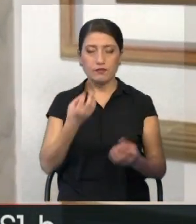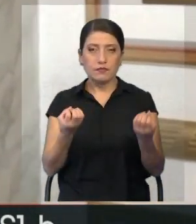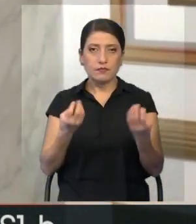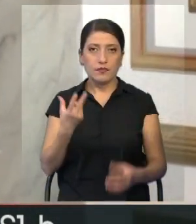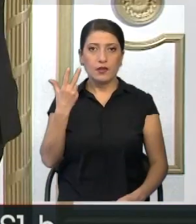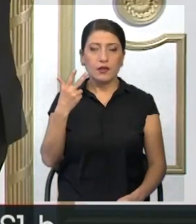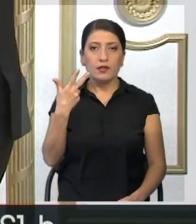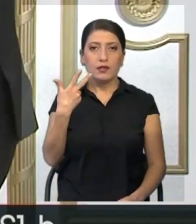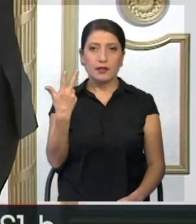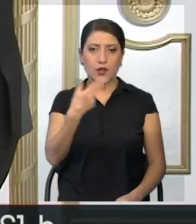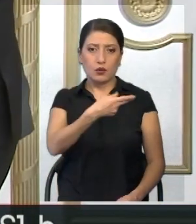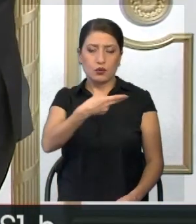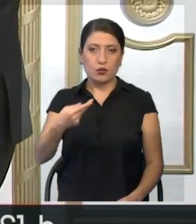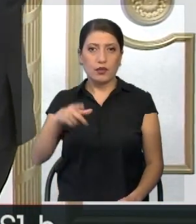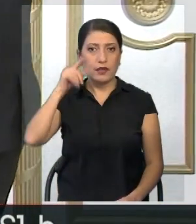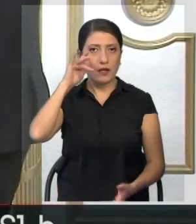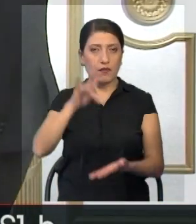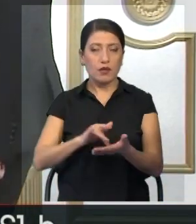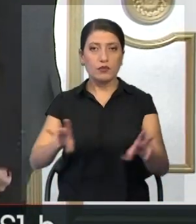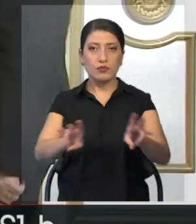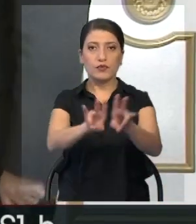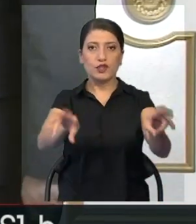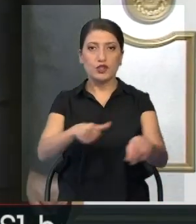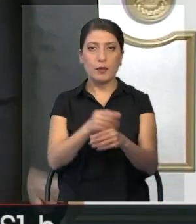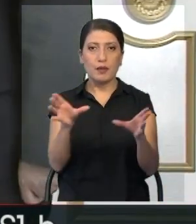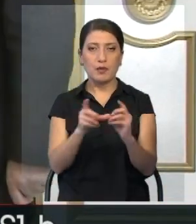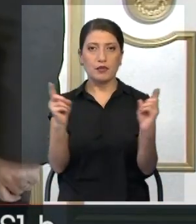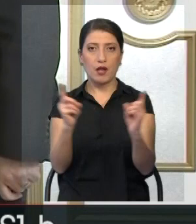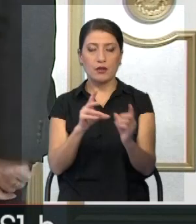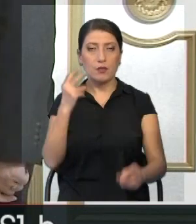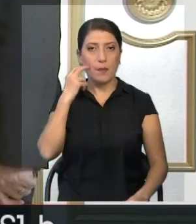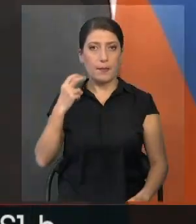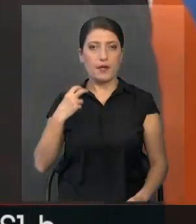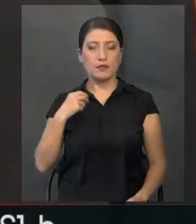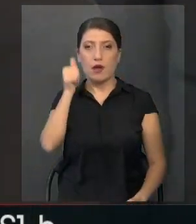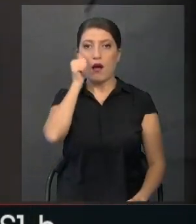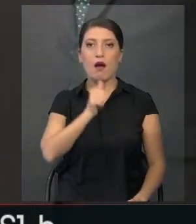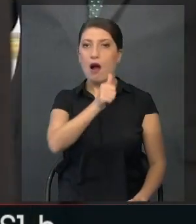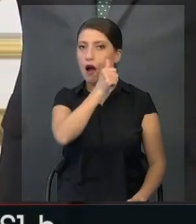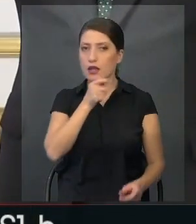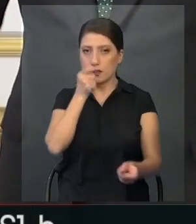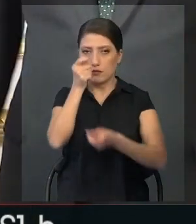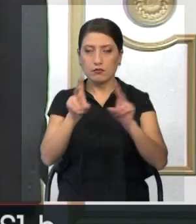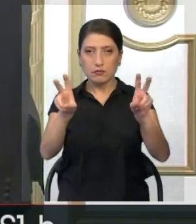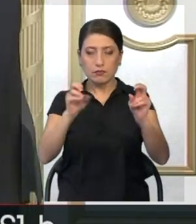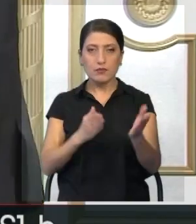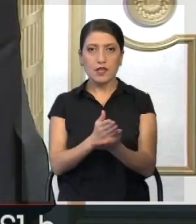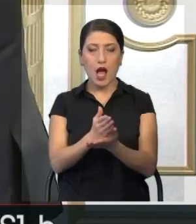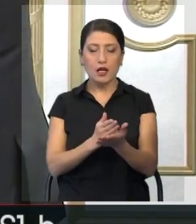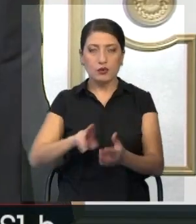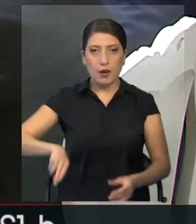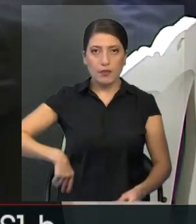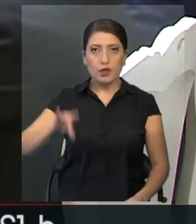Ընդամենը 3 տող այն մասին, որ Երևանում Նիկոլ Փաշինյանի հետ է հանդիպել Մեծ Բրիտանիայի գաղտնի հետախուզական ծառայության պետ Ռիչարդ